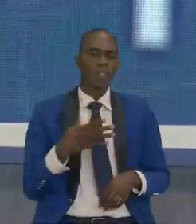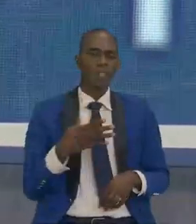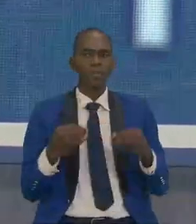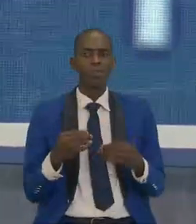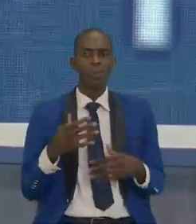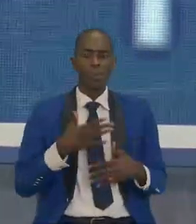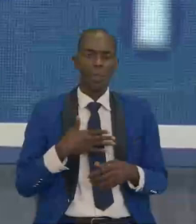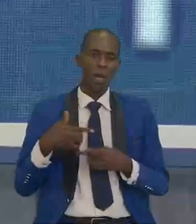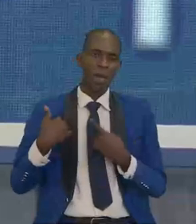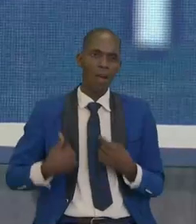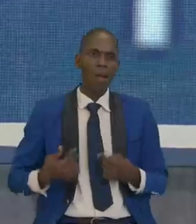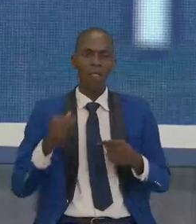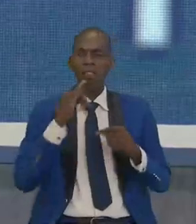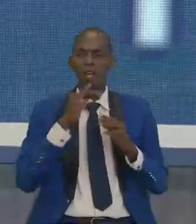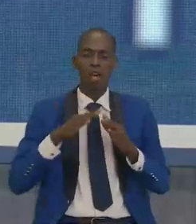serai guéri.